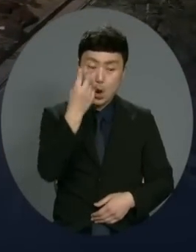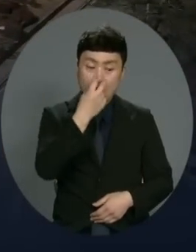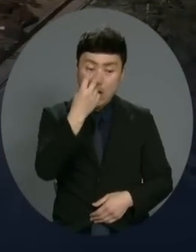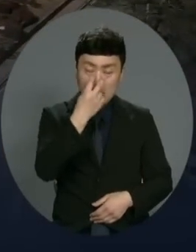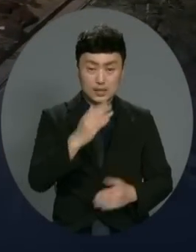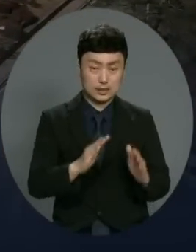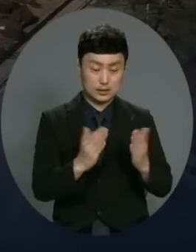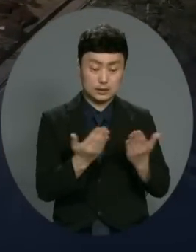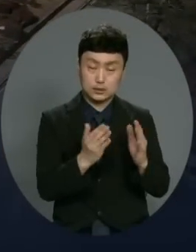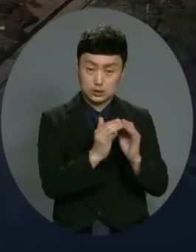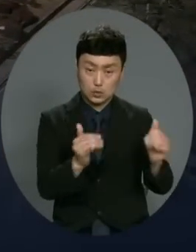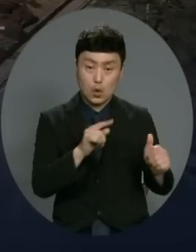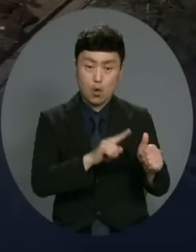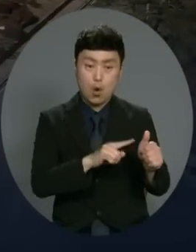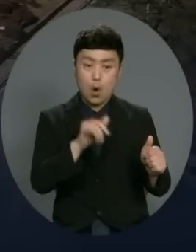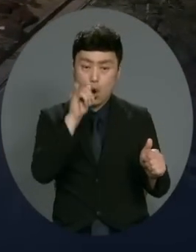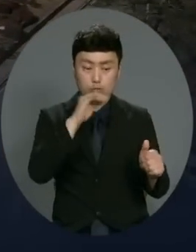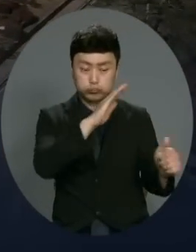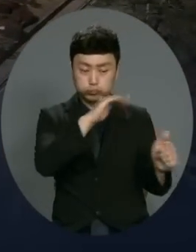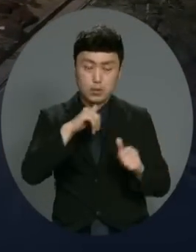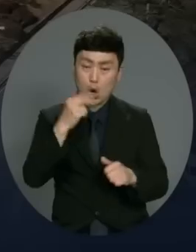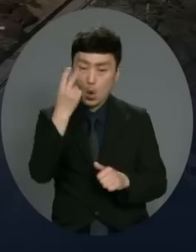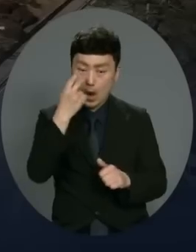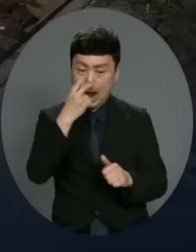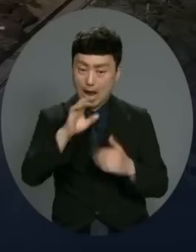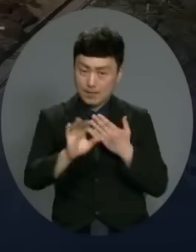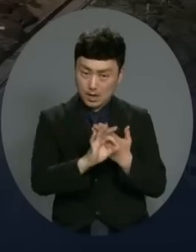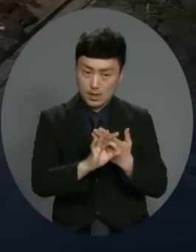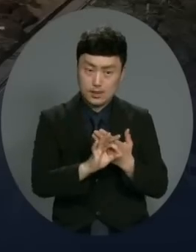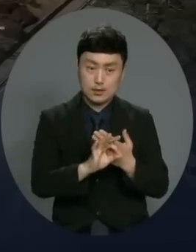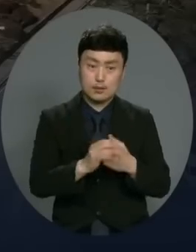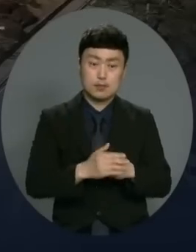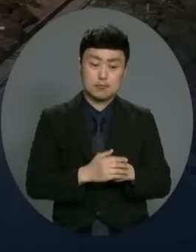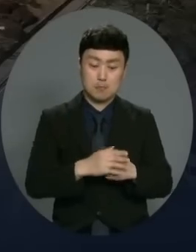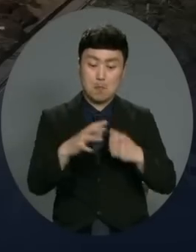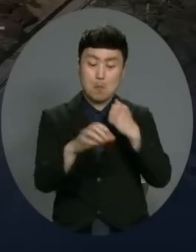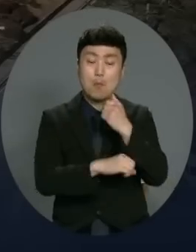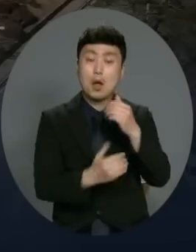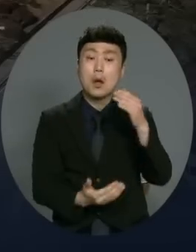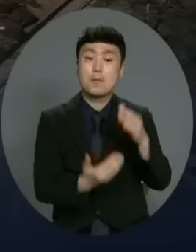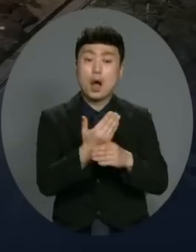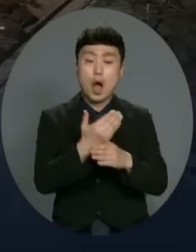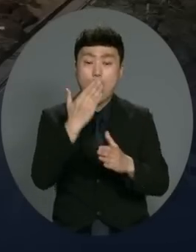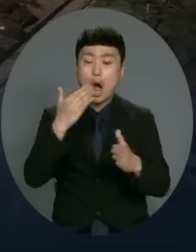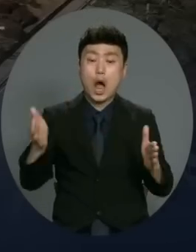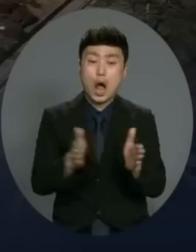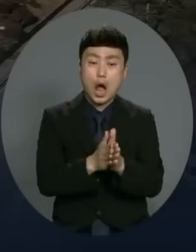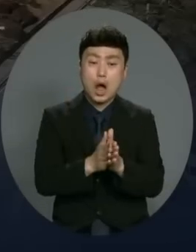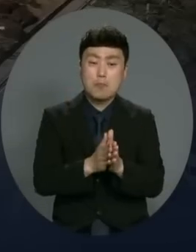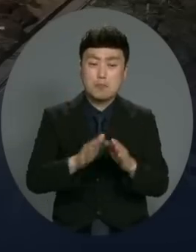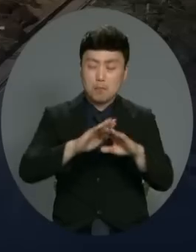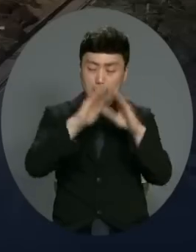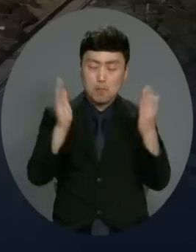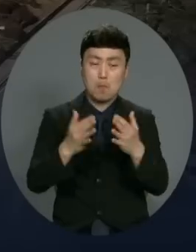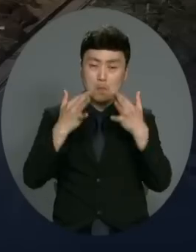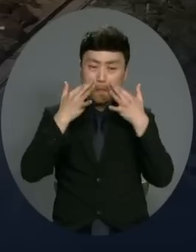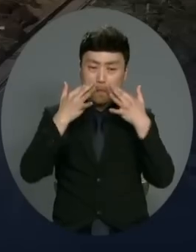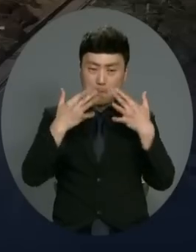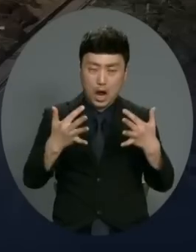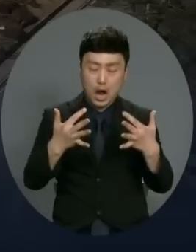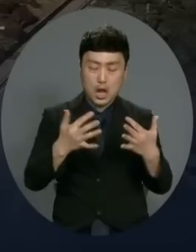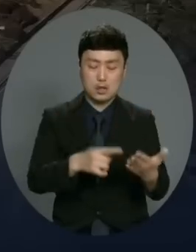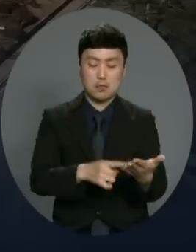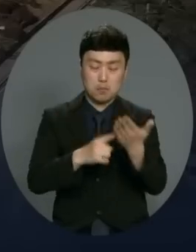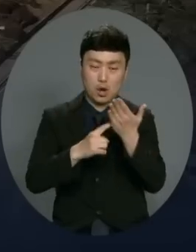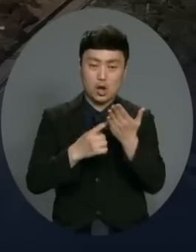있단 말입니다 근데 그 직원을 불러 조사했으면이 횡령 사건을 주도한 사람에 대해서 명백하게